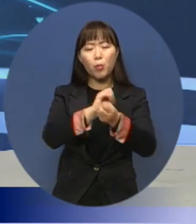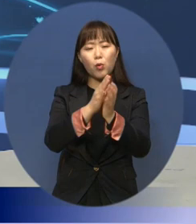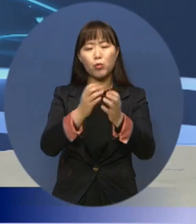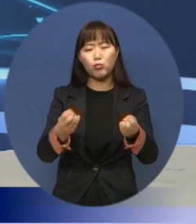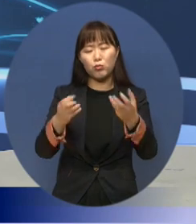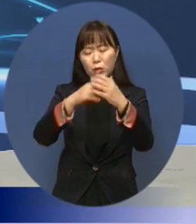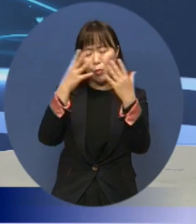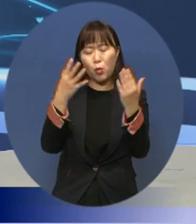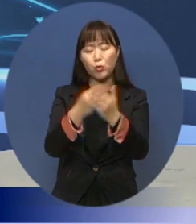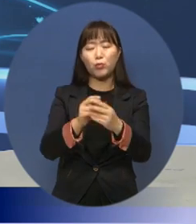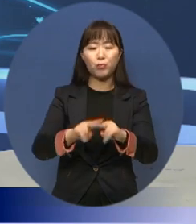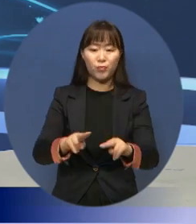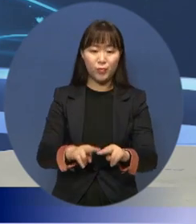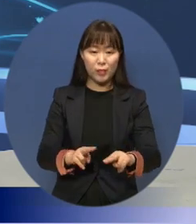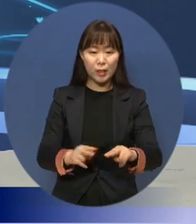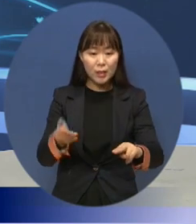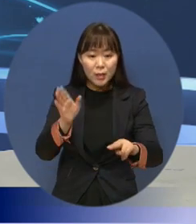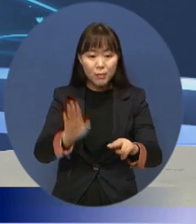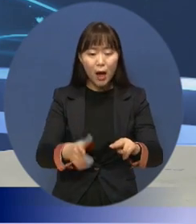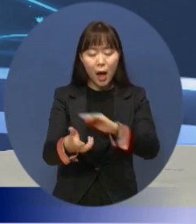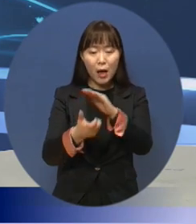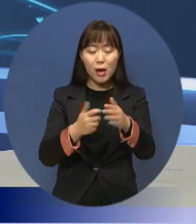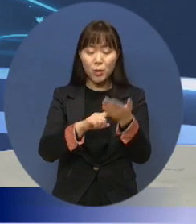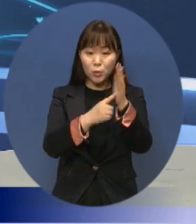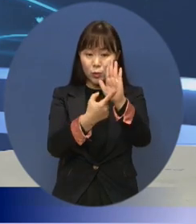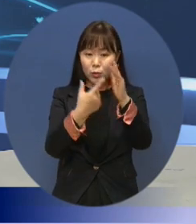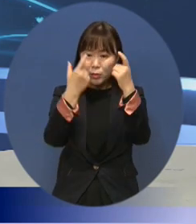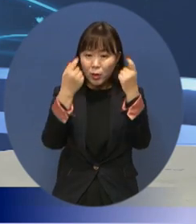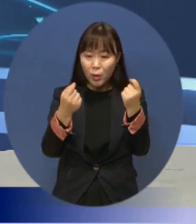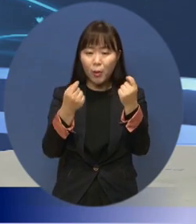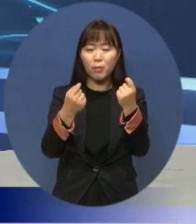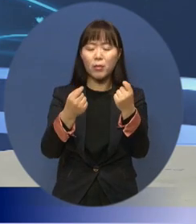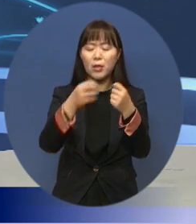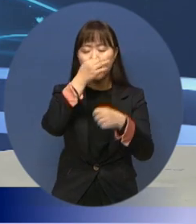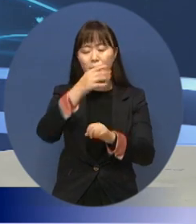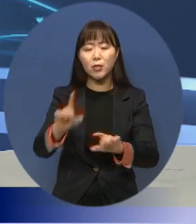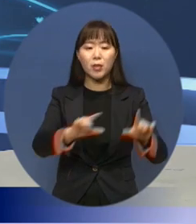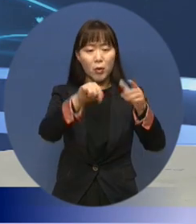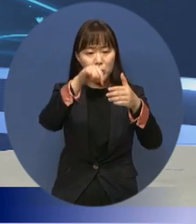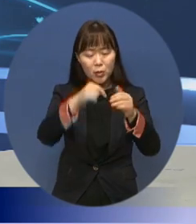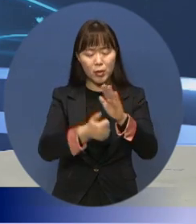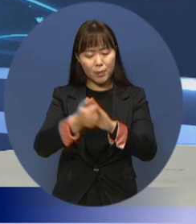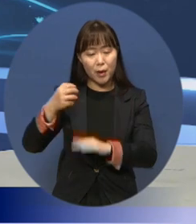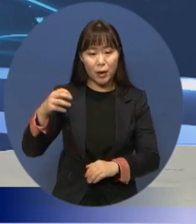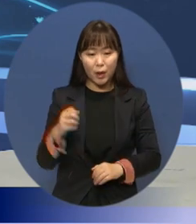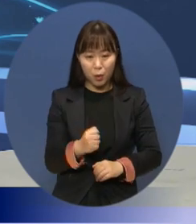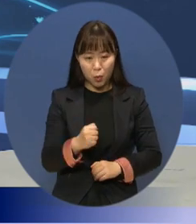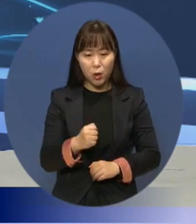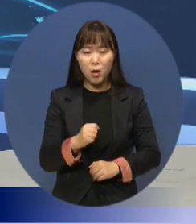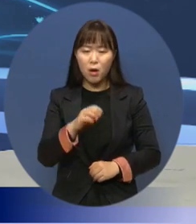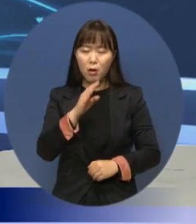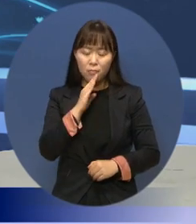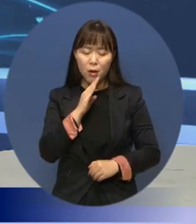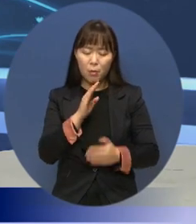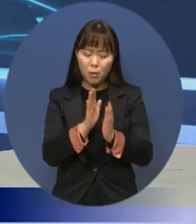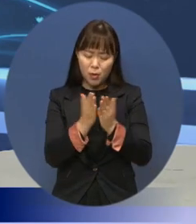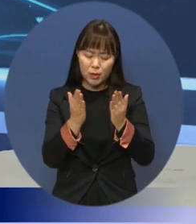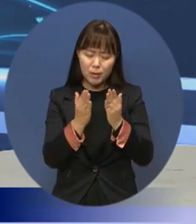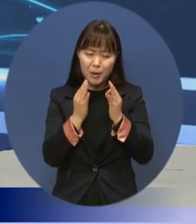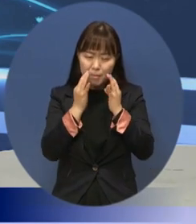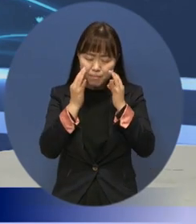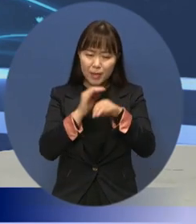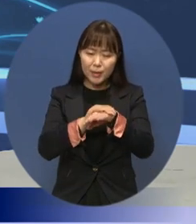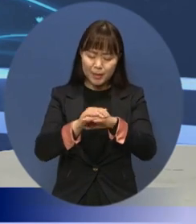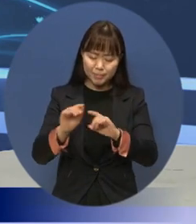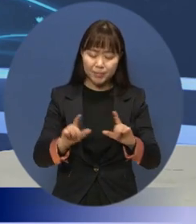되는데요 하지만 앞서 전해드린 소식 처럼 힘들 일상 속에서도 희망을 잃지 않고 묵묵히 자신의